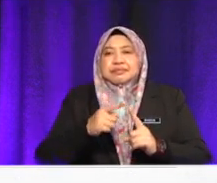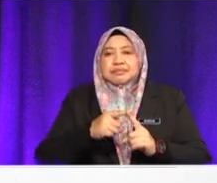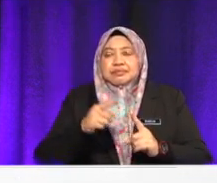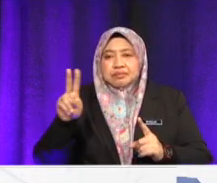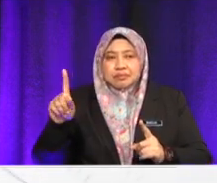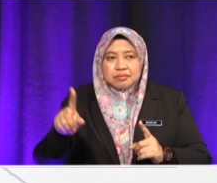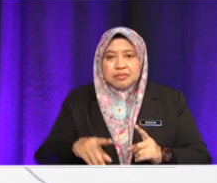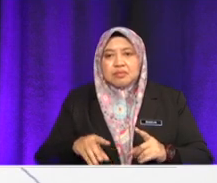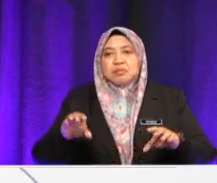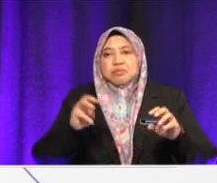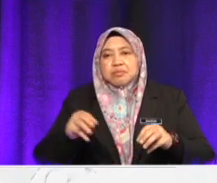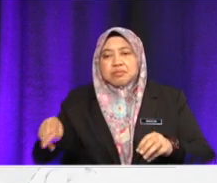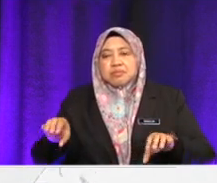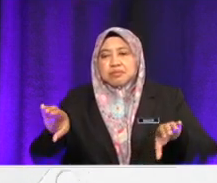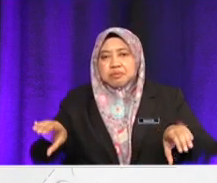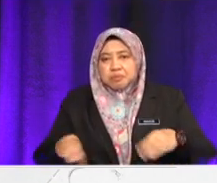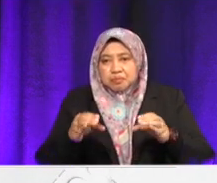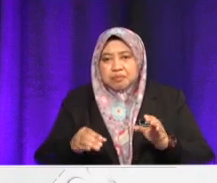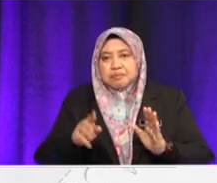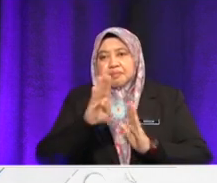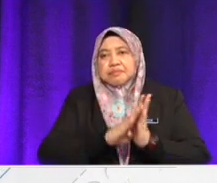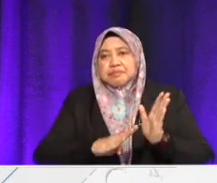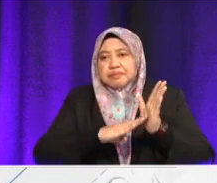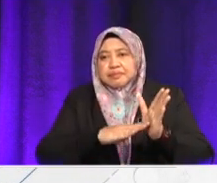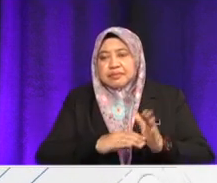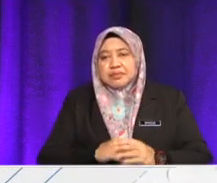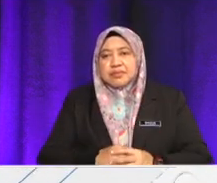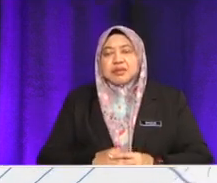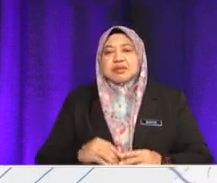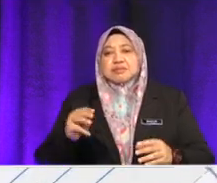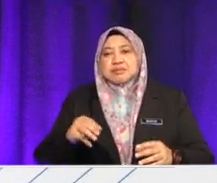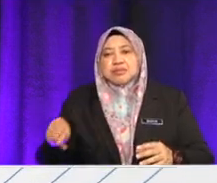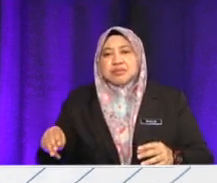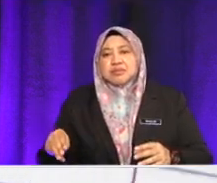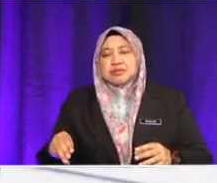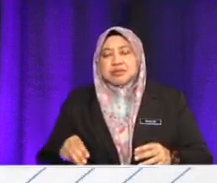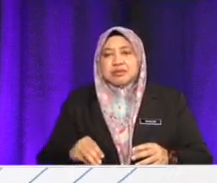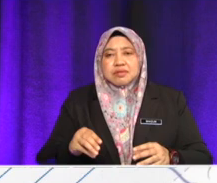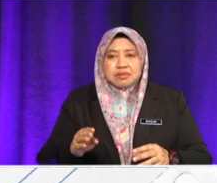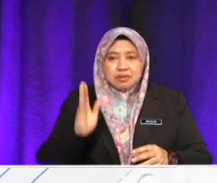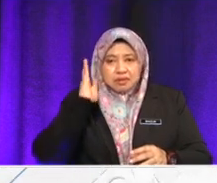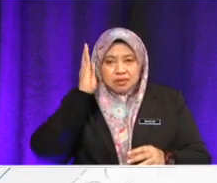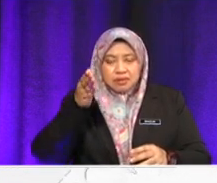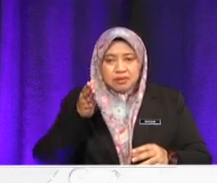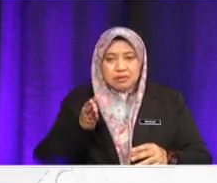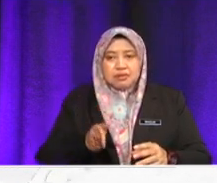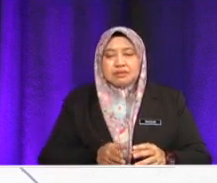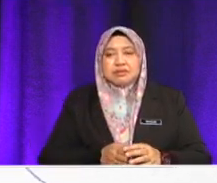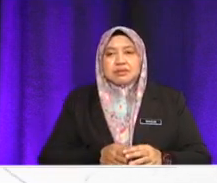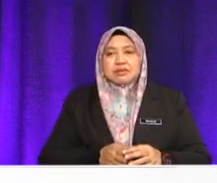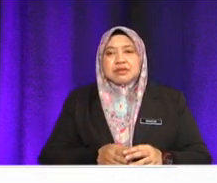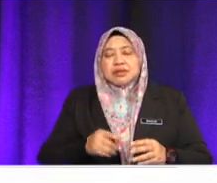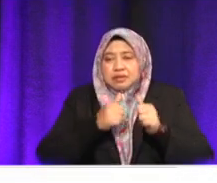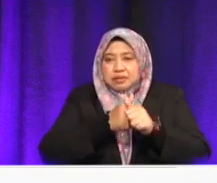pembentangan bila murid membuat pembentangan ini pada saya Dia sebenarnya terpulang